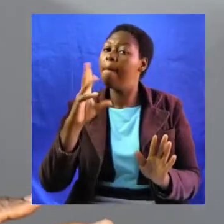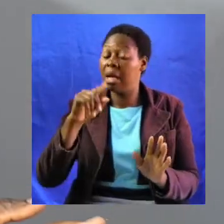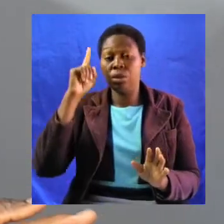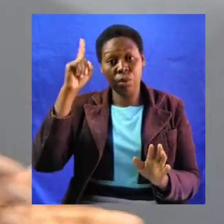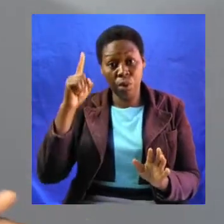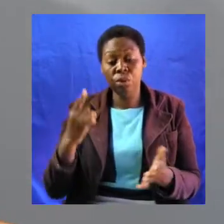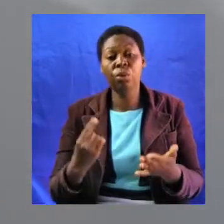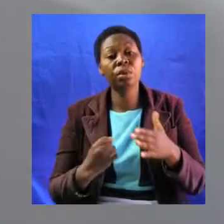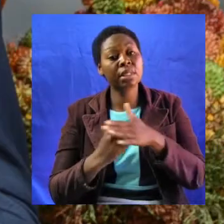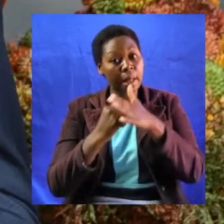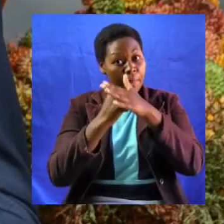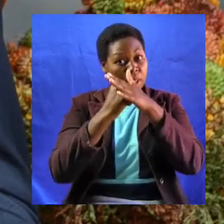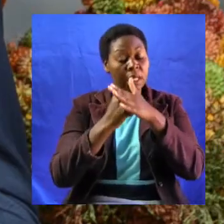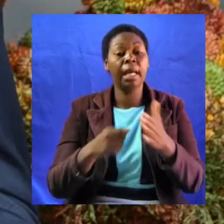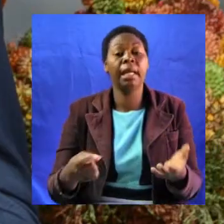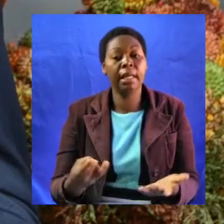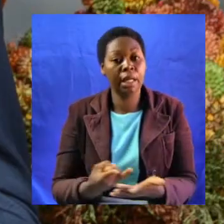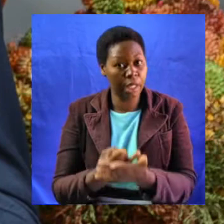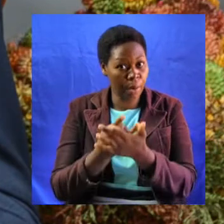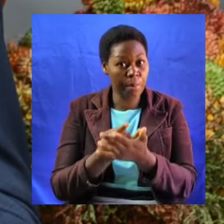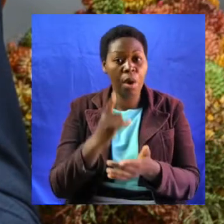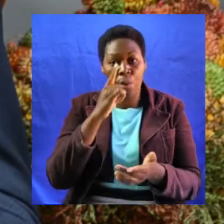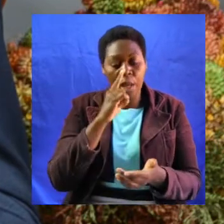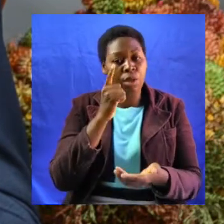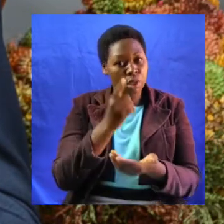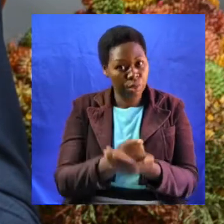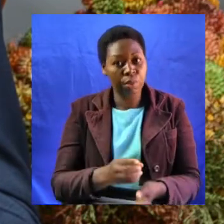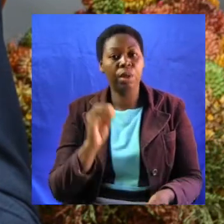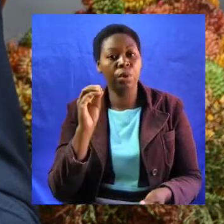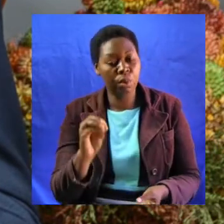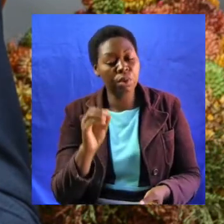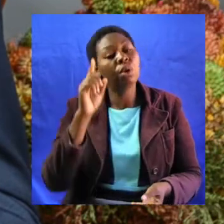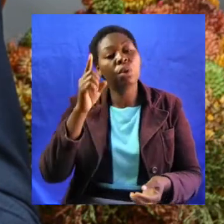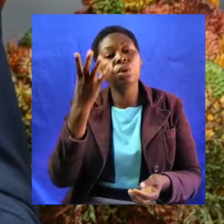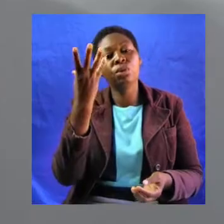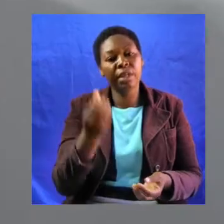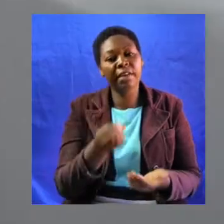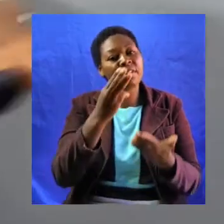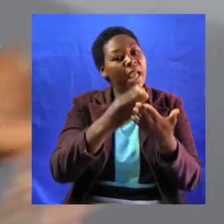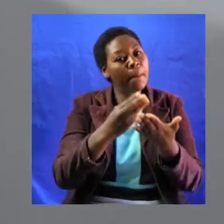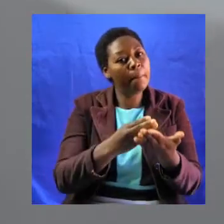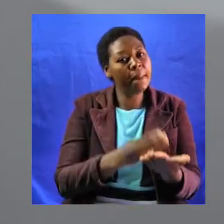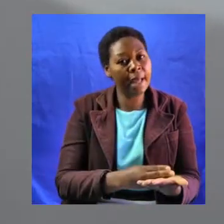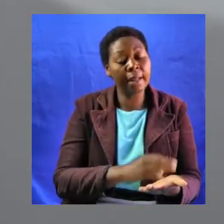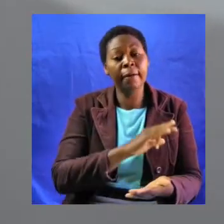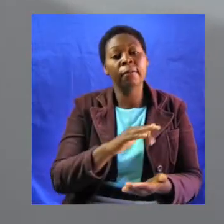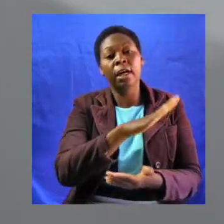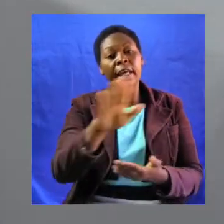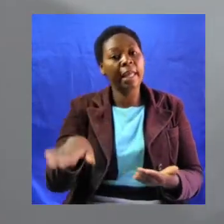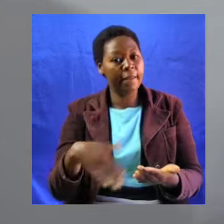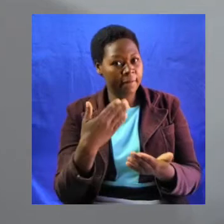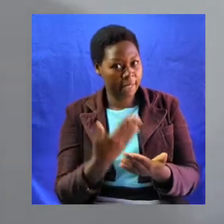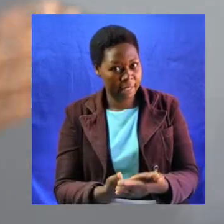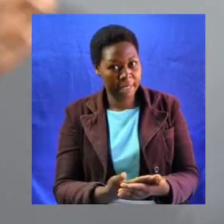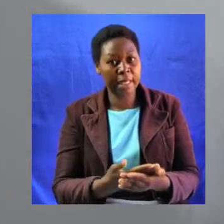zvakanaka. Saka madzimambo akakooperata manje zano rinodiwa naMwari. Renorondo yenyika inoyi